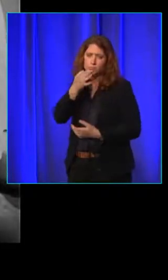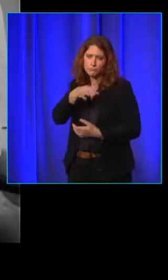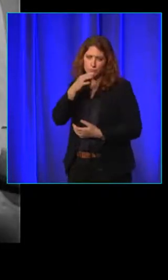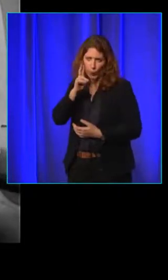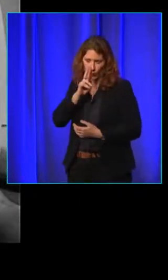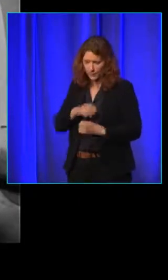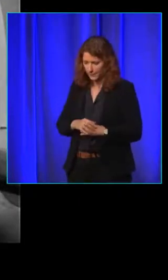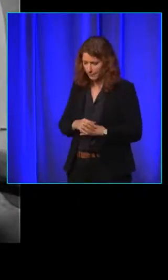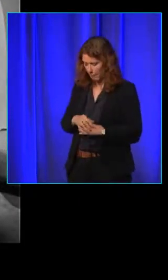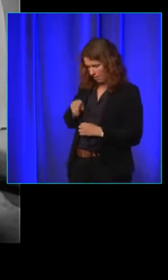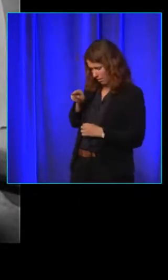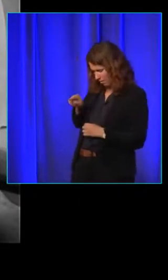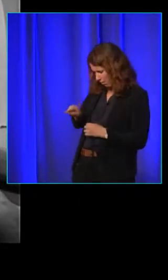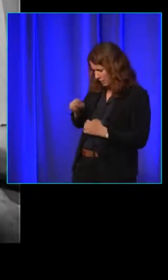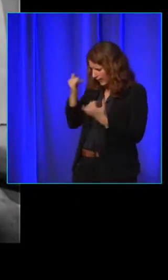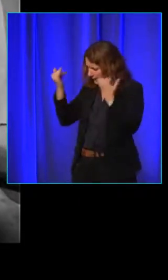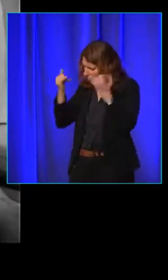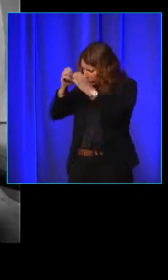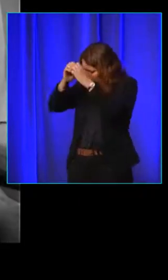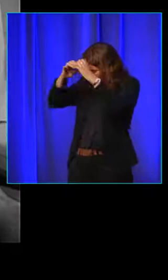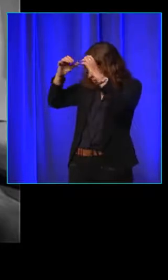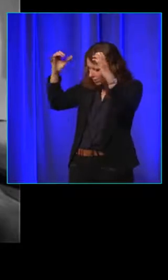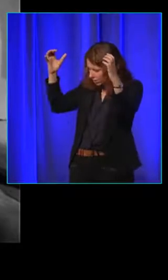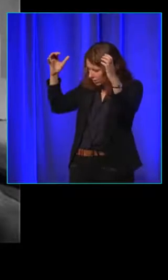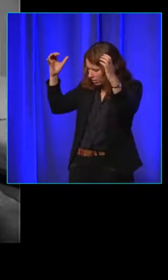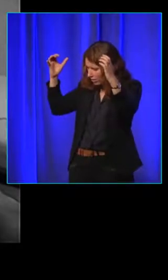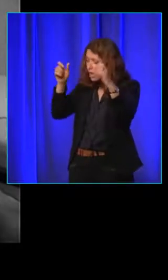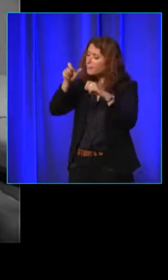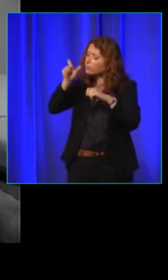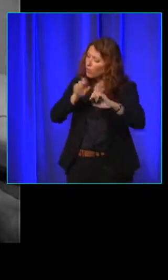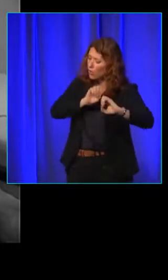Vous allez exécuter en pensée le mouvement montré par l'entraîneur.